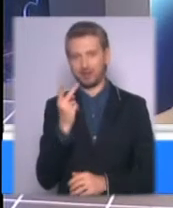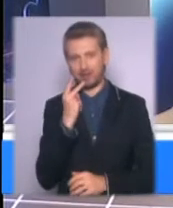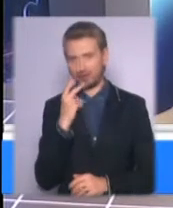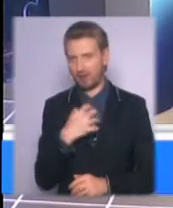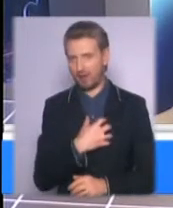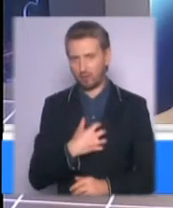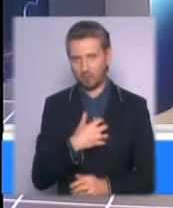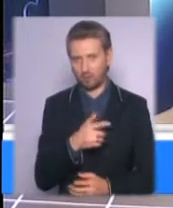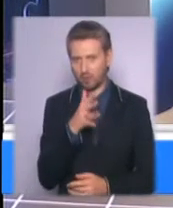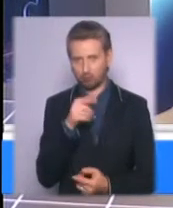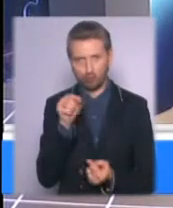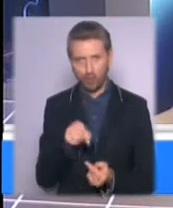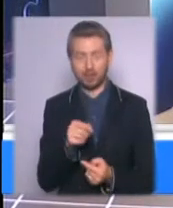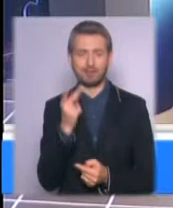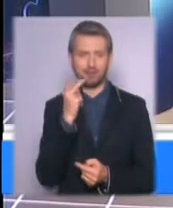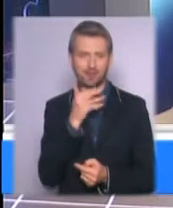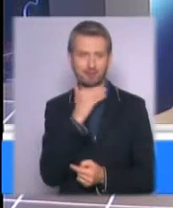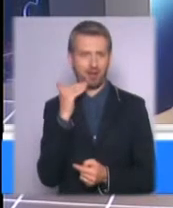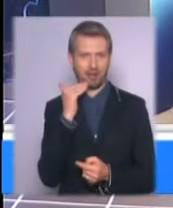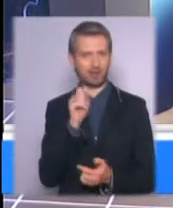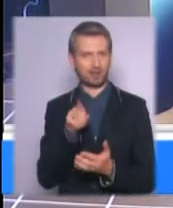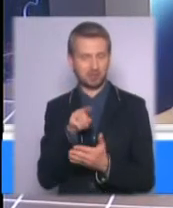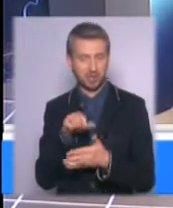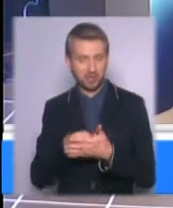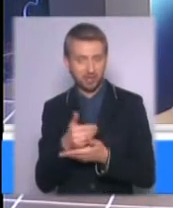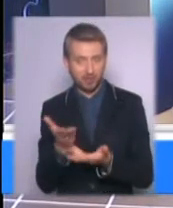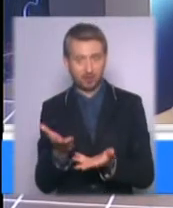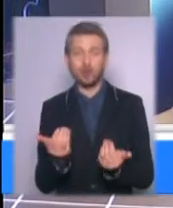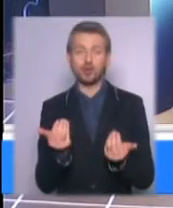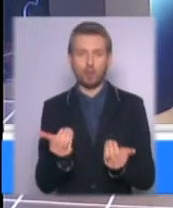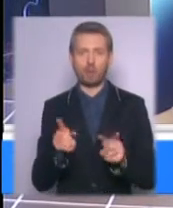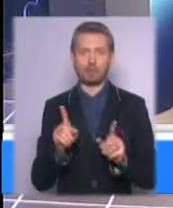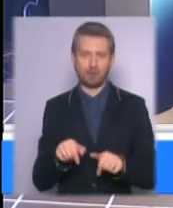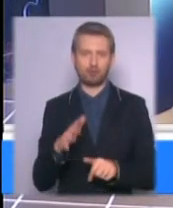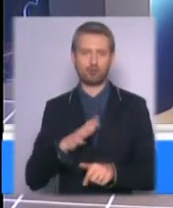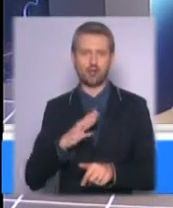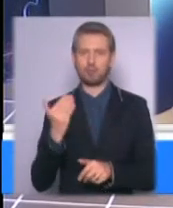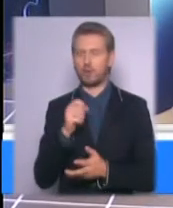Завжди отримуємо від вас багато запитань, тому, будь ласка, сьогодні ми на них також чекаємо.